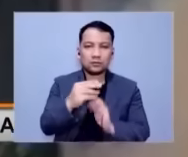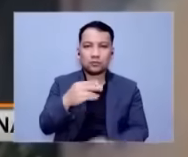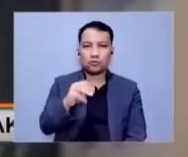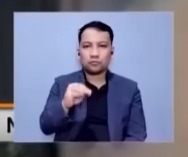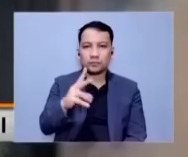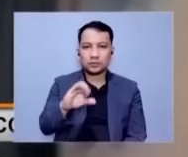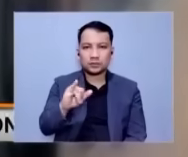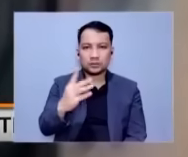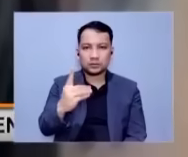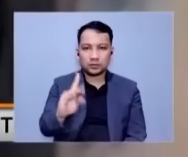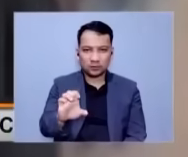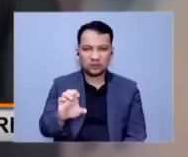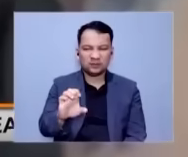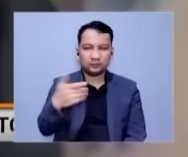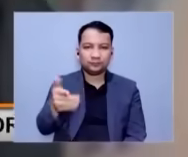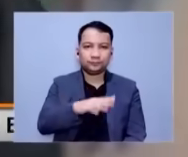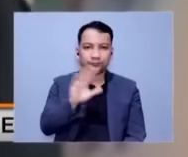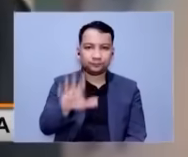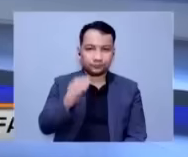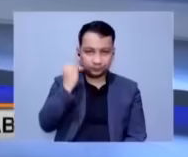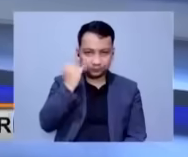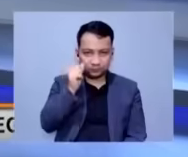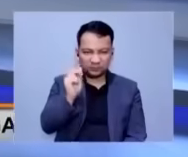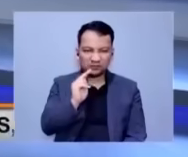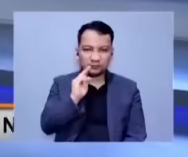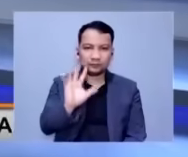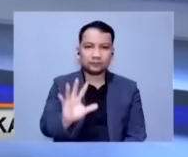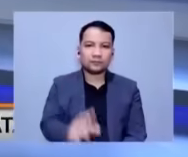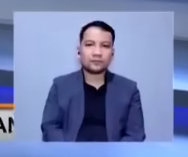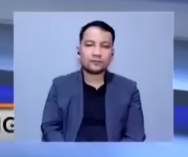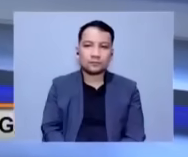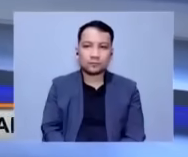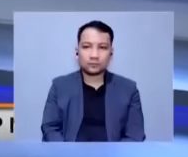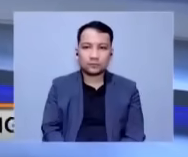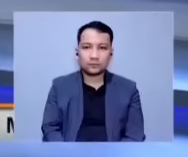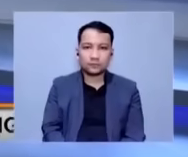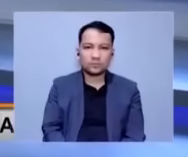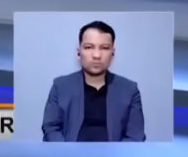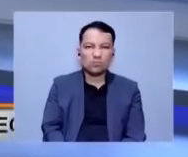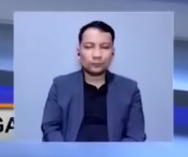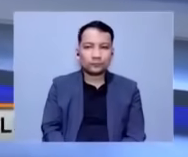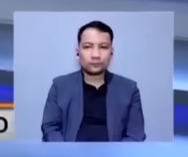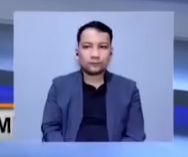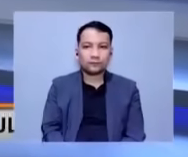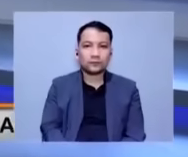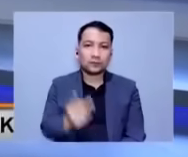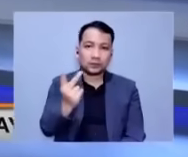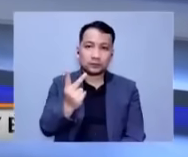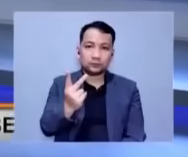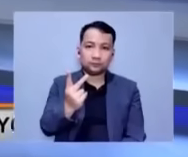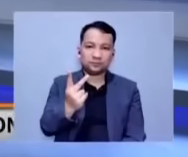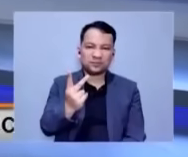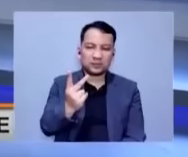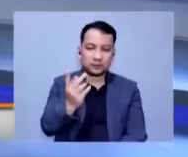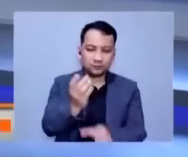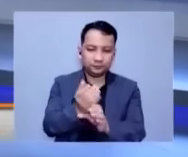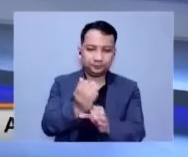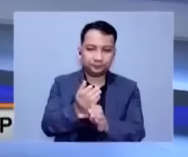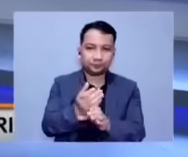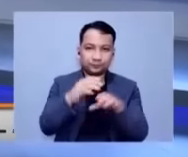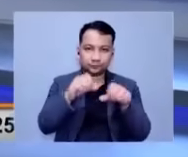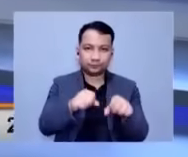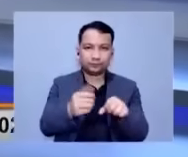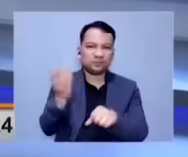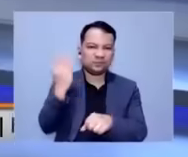sa frontline, John Aroa, News 5. Hawak na ng mga pulis ang dalawa pang sasakyang konektado sa